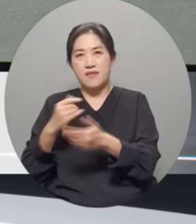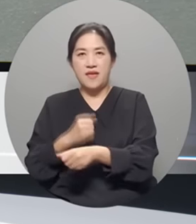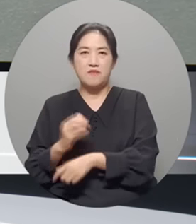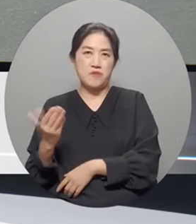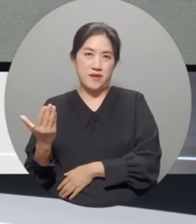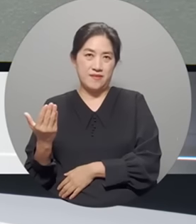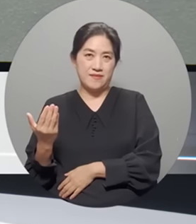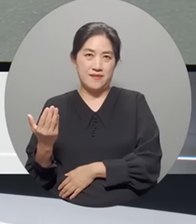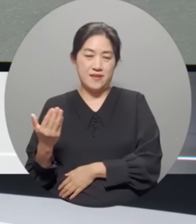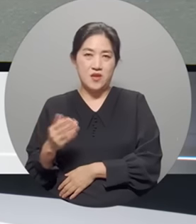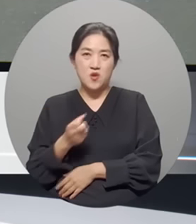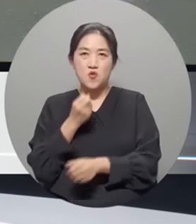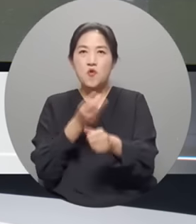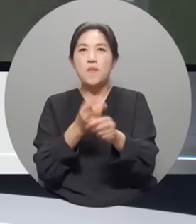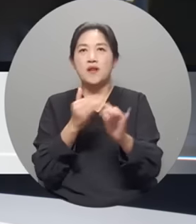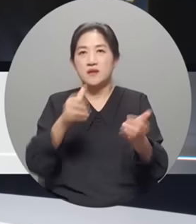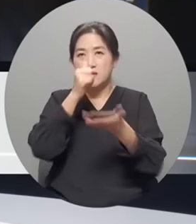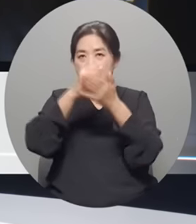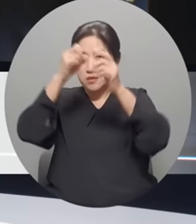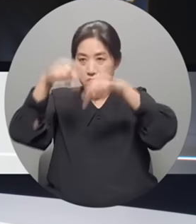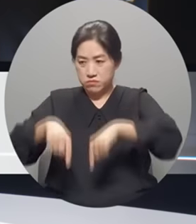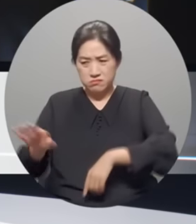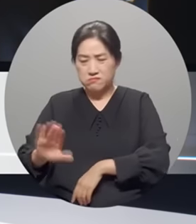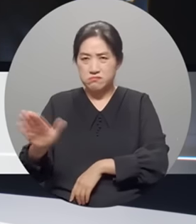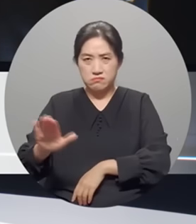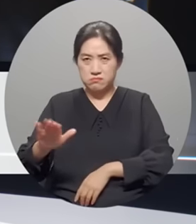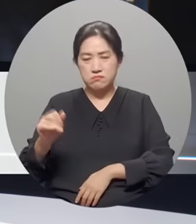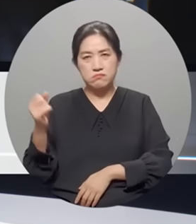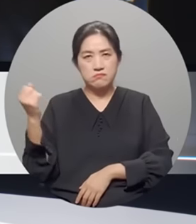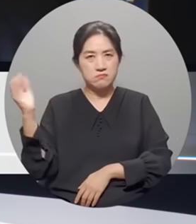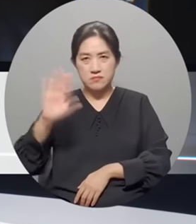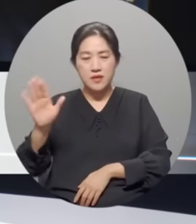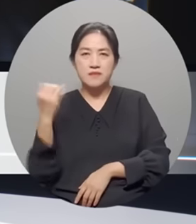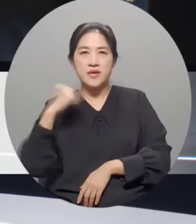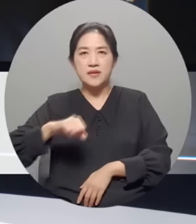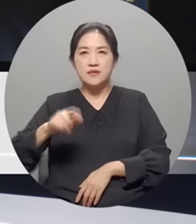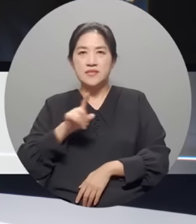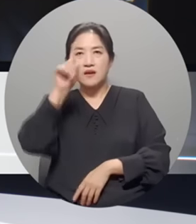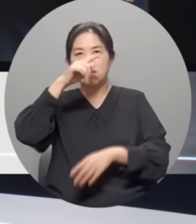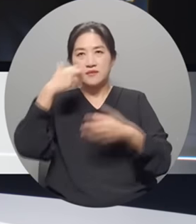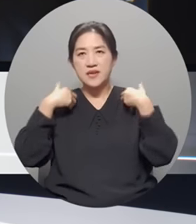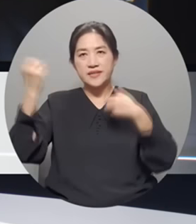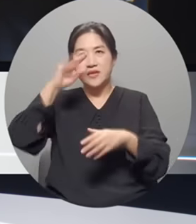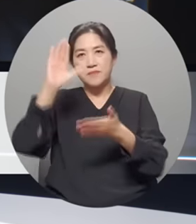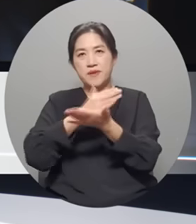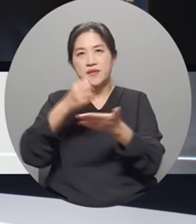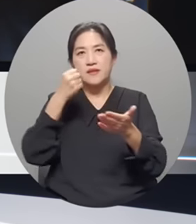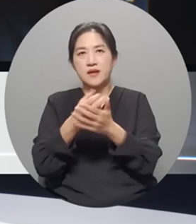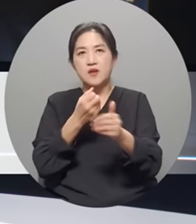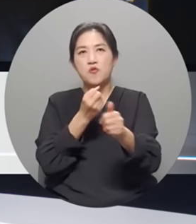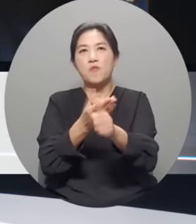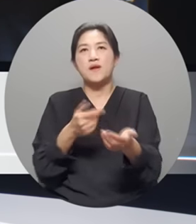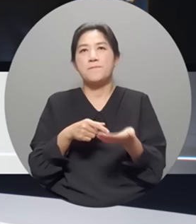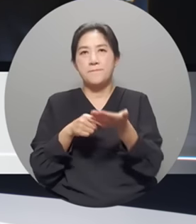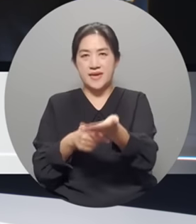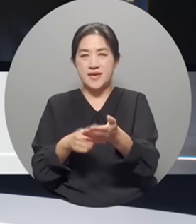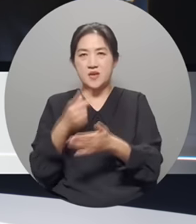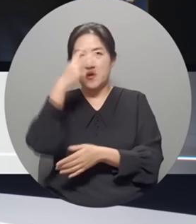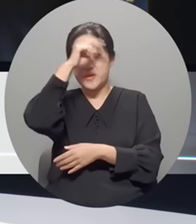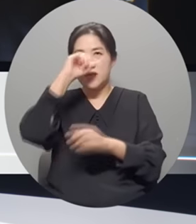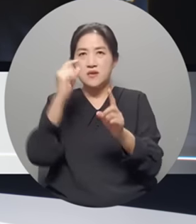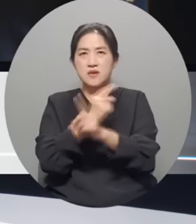됐습니다. 고발인들이 무혐의 처분에 불복해 상급기관이 다시 판단해달라고 고발장을 냈는데요.